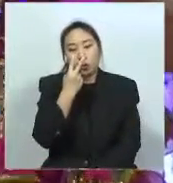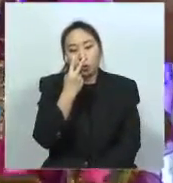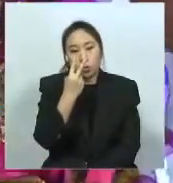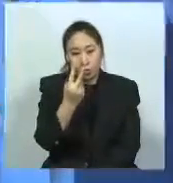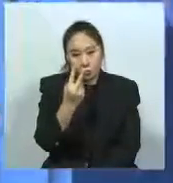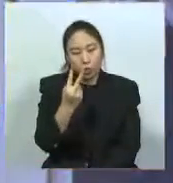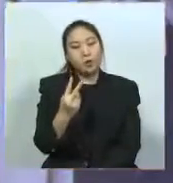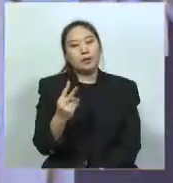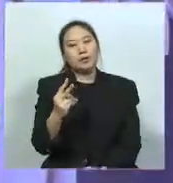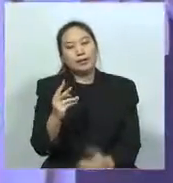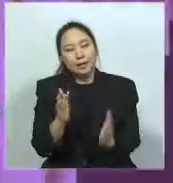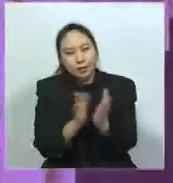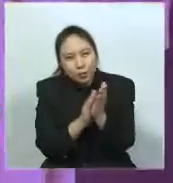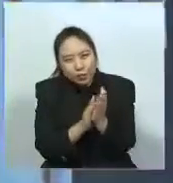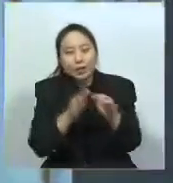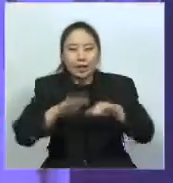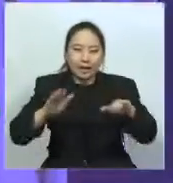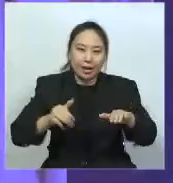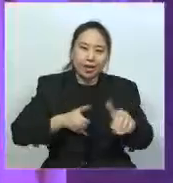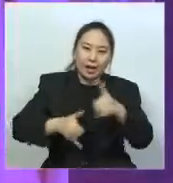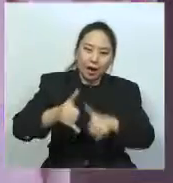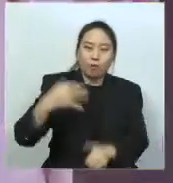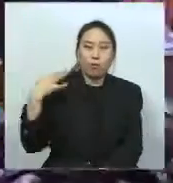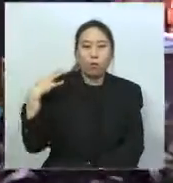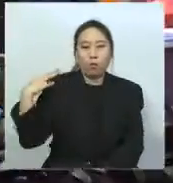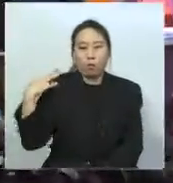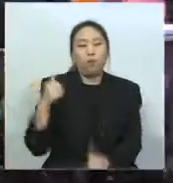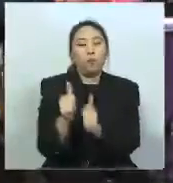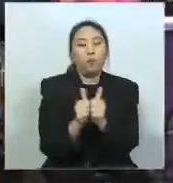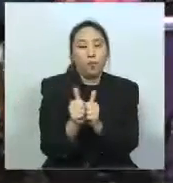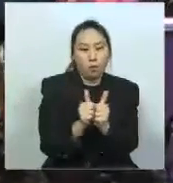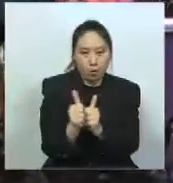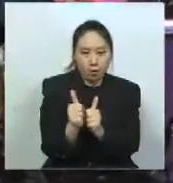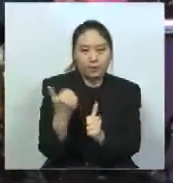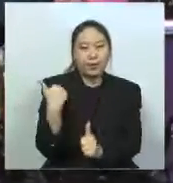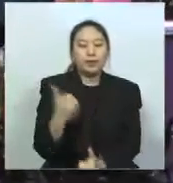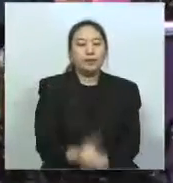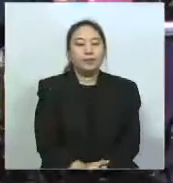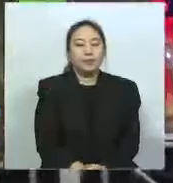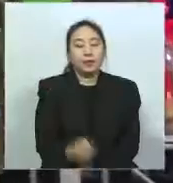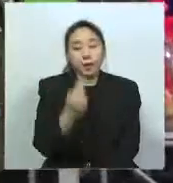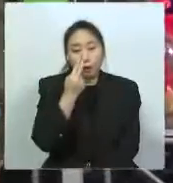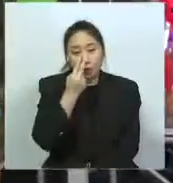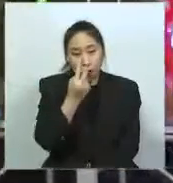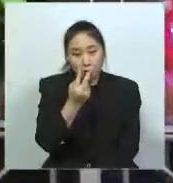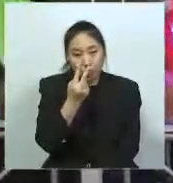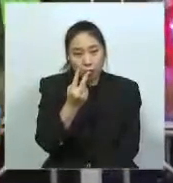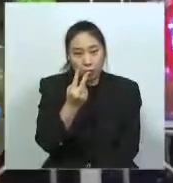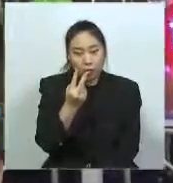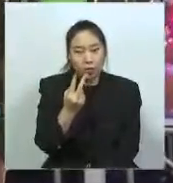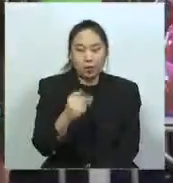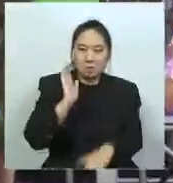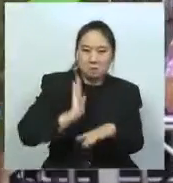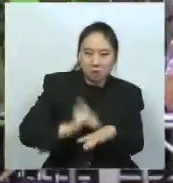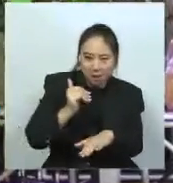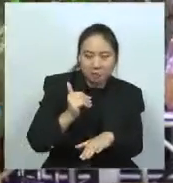ก็ร่วมเชียร์น้องๆที่เข้าร่วมประกวดหนูน้อยนพมาศด้วยนะคะดูแต่ละคนนะคะโอ้โหนอกจากความ